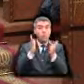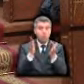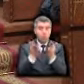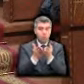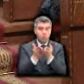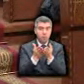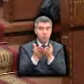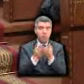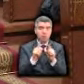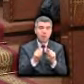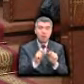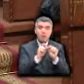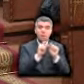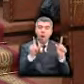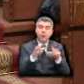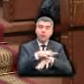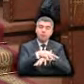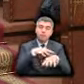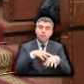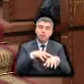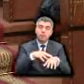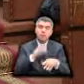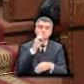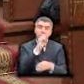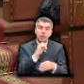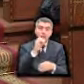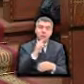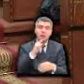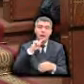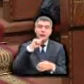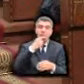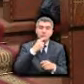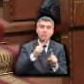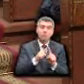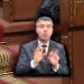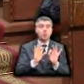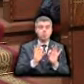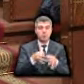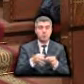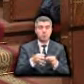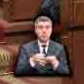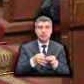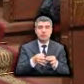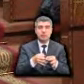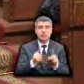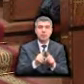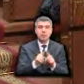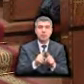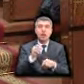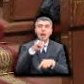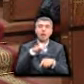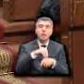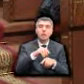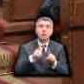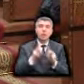تتبين انه الجهه تحظى بالاهتمام في هذا المجال ديال الطرق، ولكن بغيت غير عاود على بدء فيما يتعلق